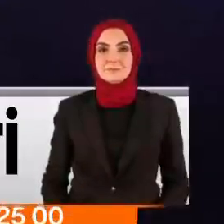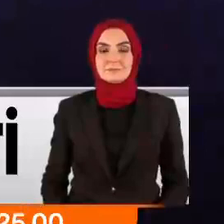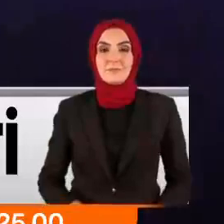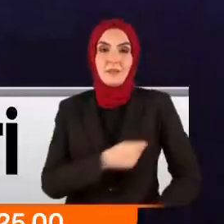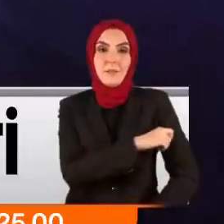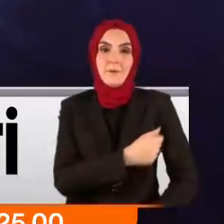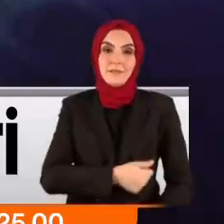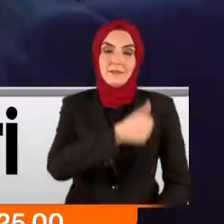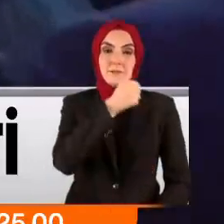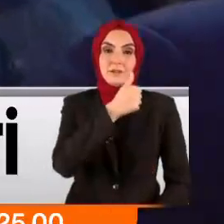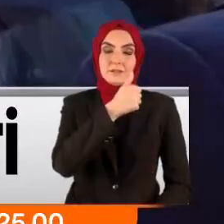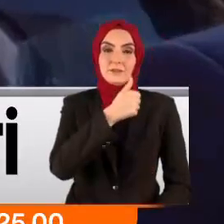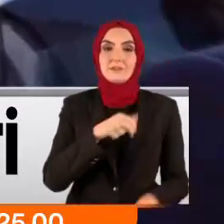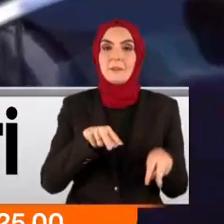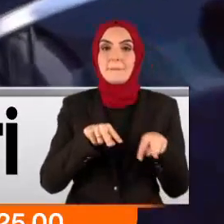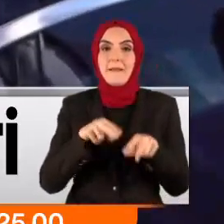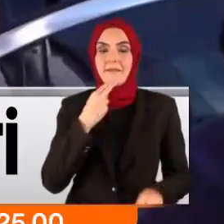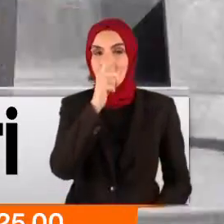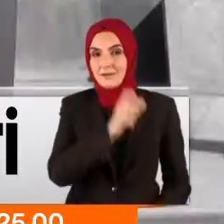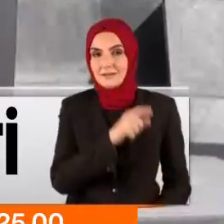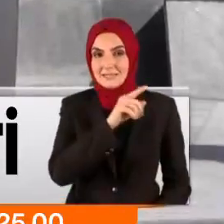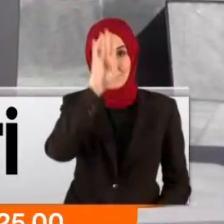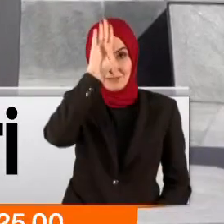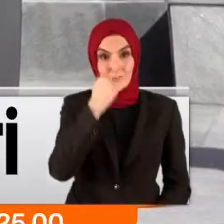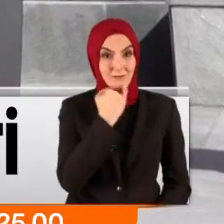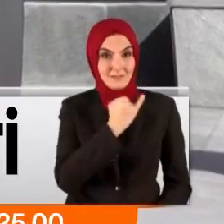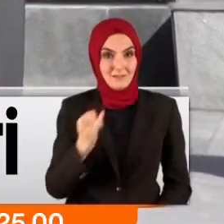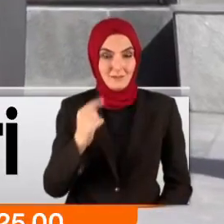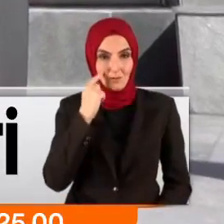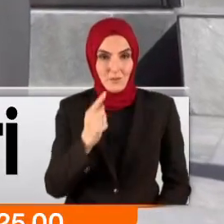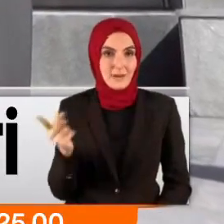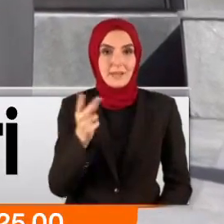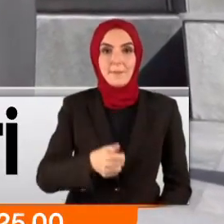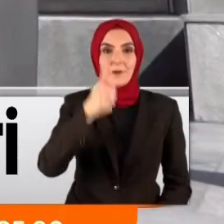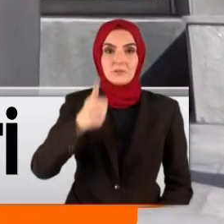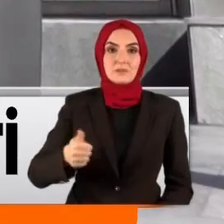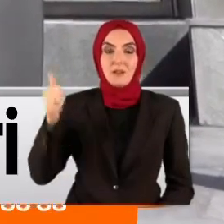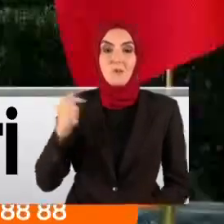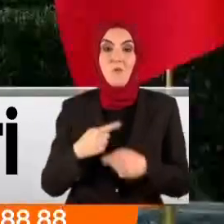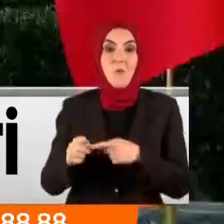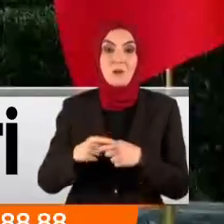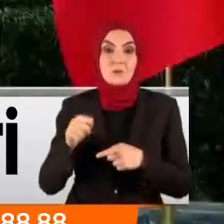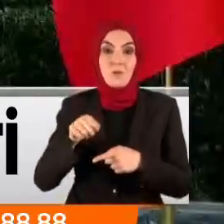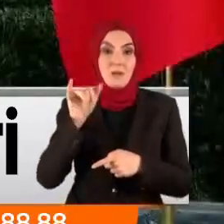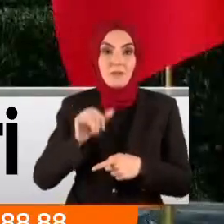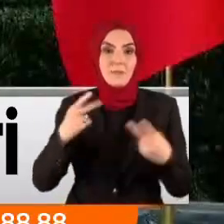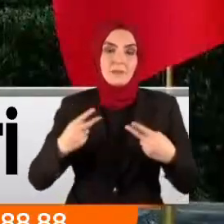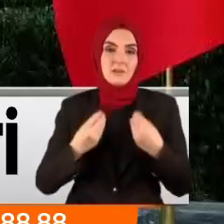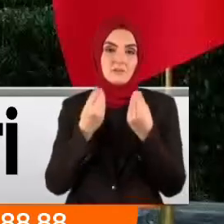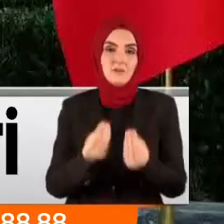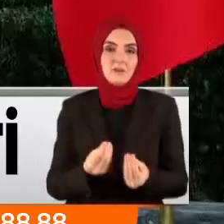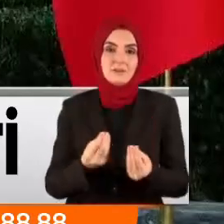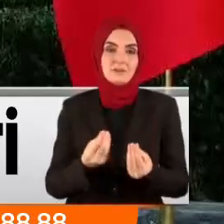Almanya Şansölyesi Angela Merkel'in İstanbul ziyaretine iki liderin koalisyon mesajları damga vurdu. Koalisyon